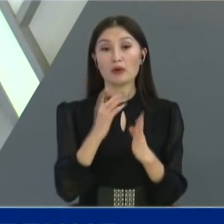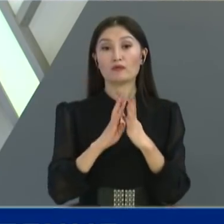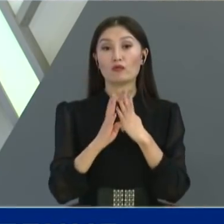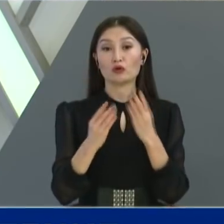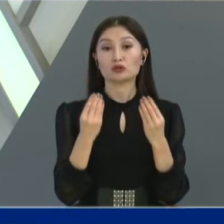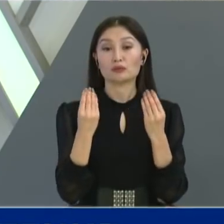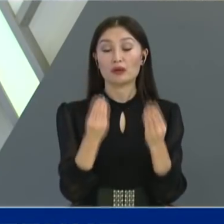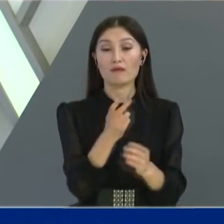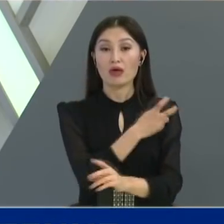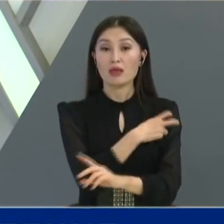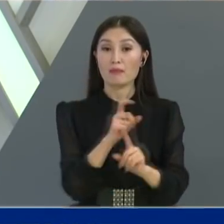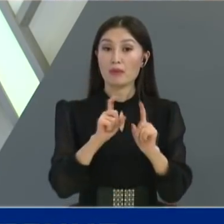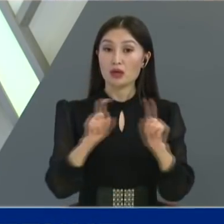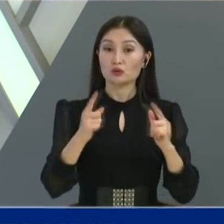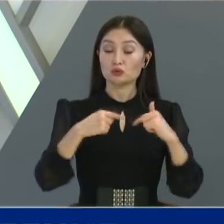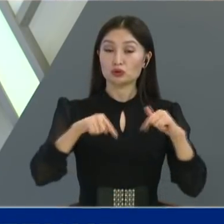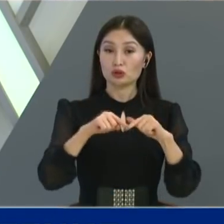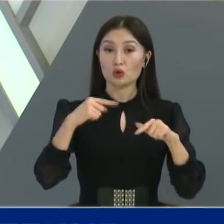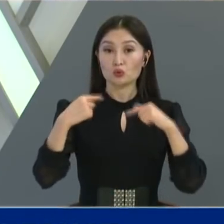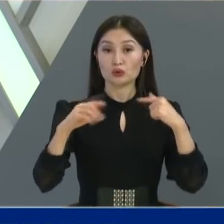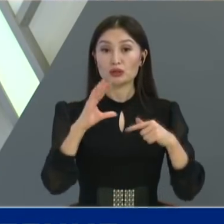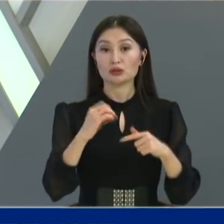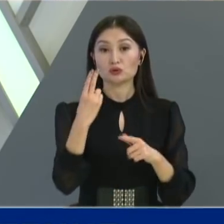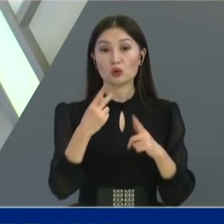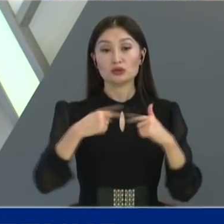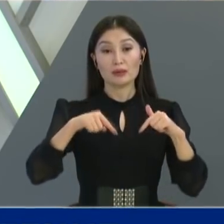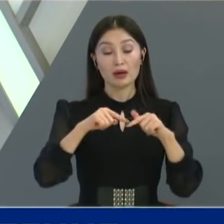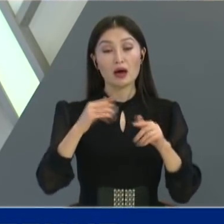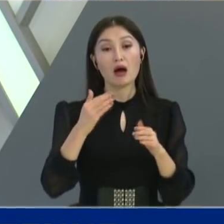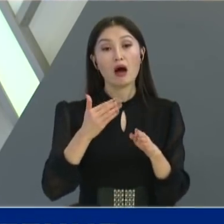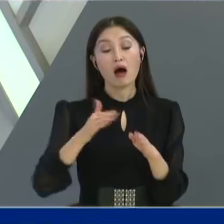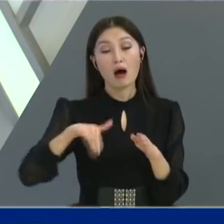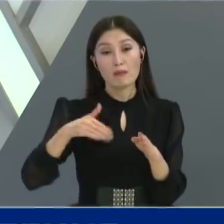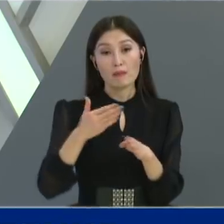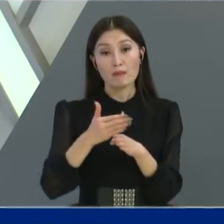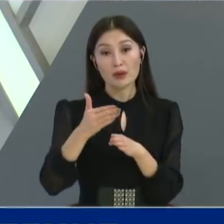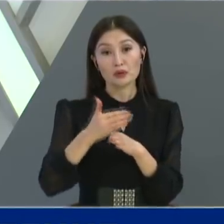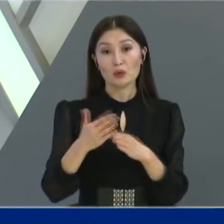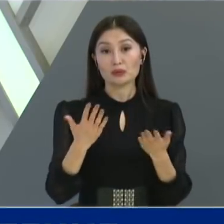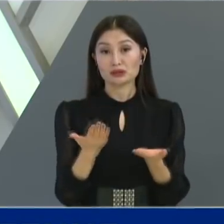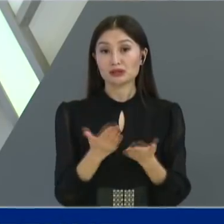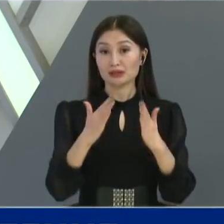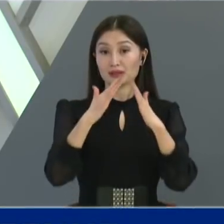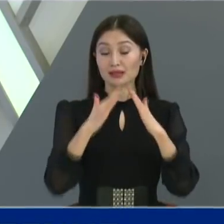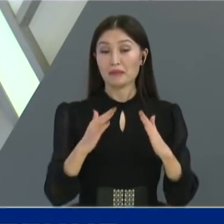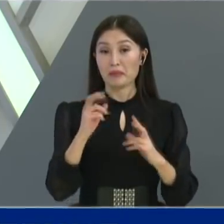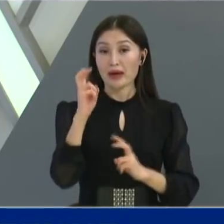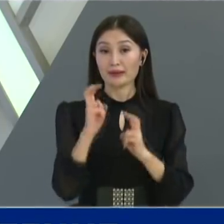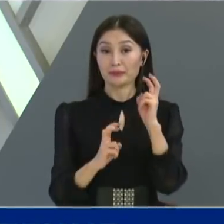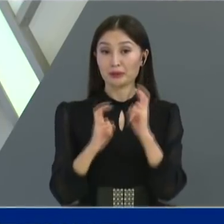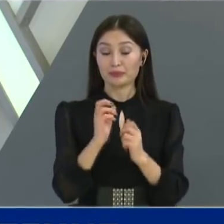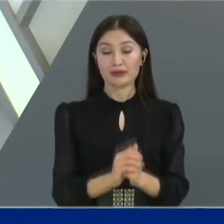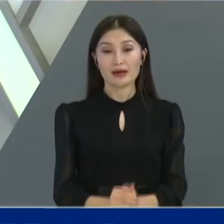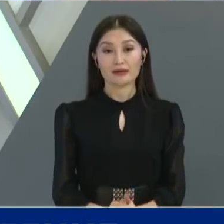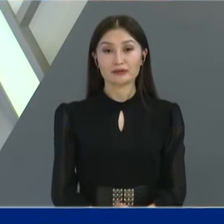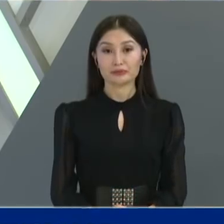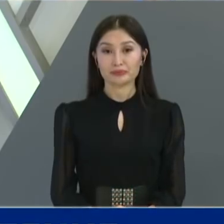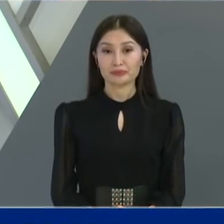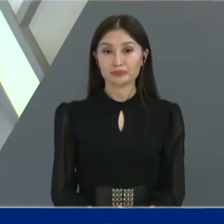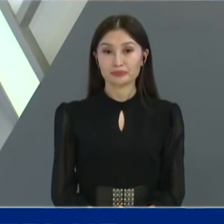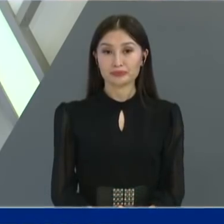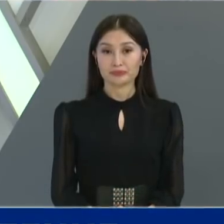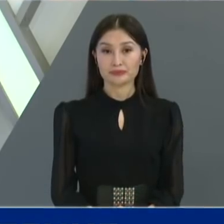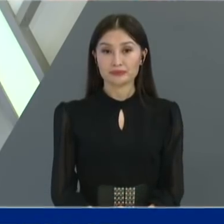подавать в медучреждения и другие соцобъекты. И уже потом в жилые дома и промышленные предприятия. Аяна Дюшикеева,